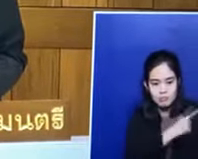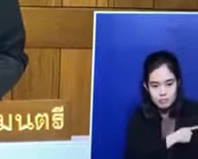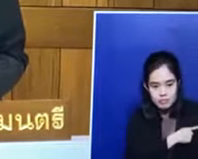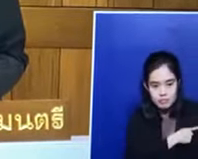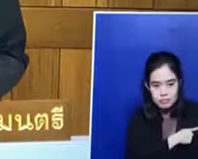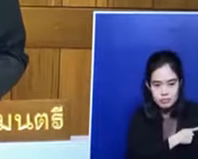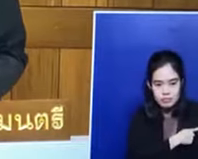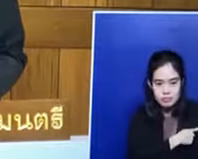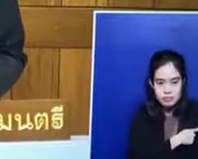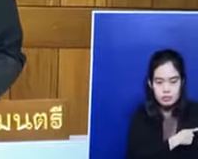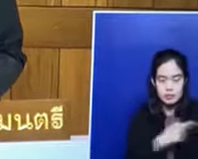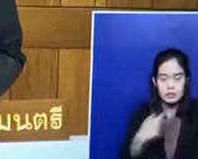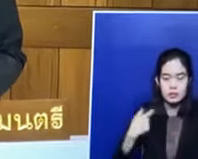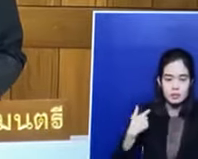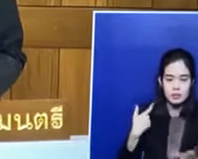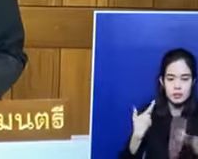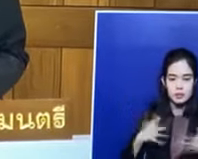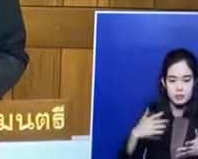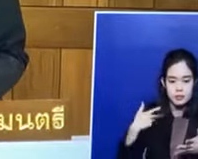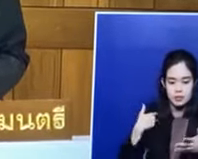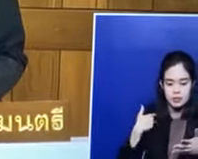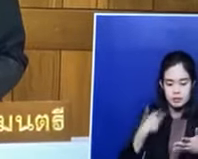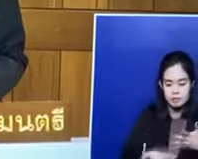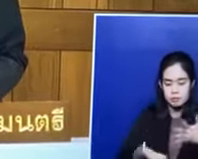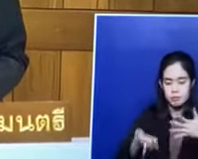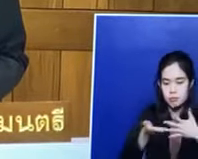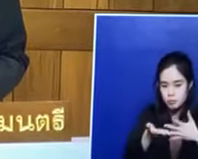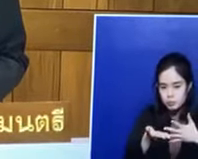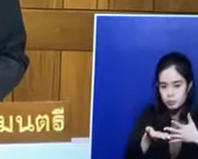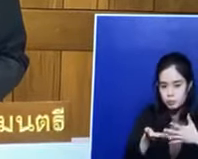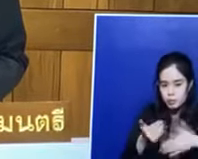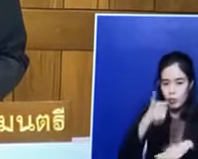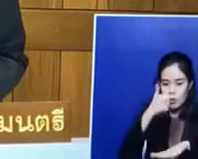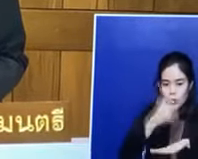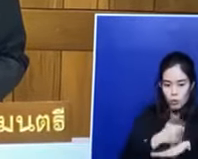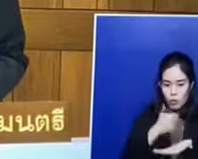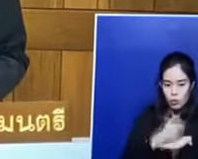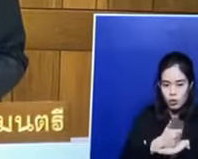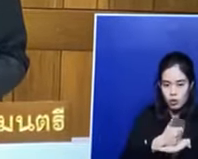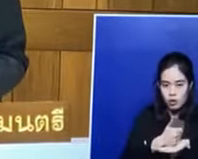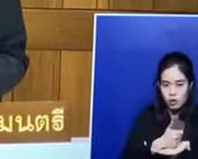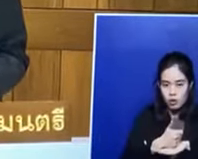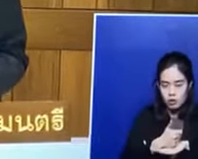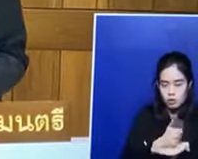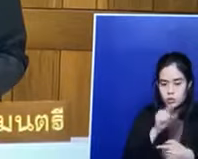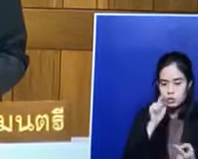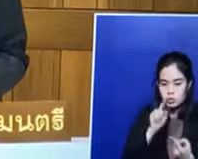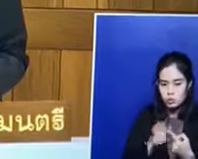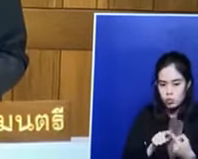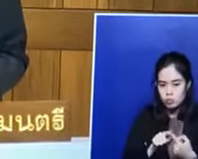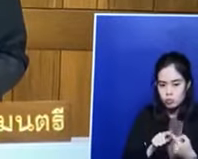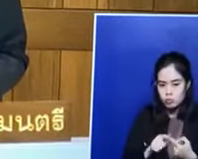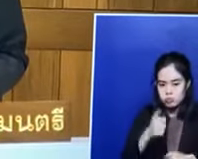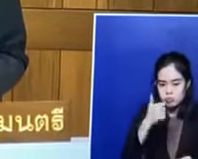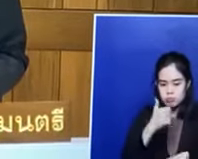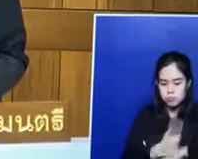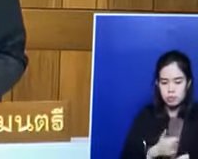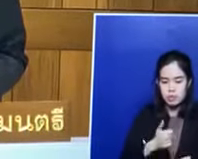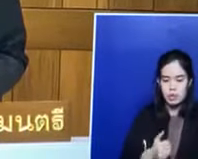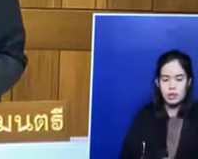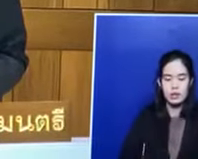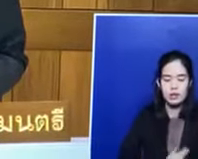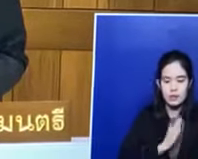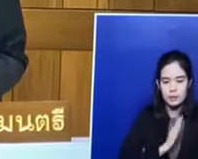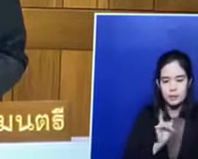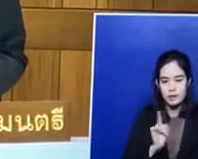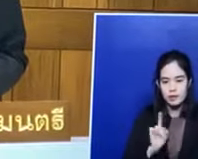แรกคือมีการประกาศอาวุโสจากนั้นส่งหน่วยส่งบัญชีผู้เหมาะสมต่อไปพบตำรวจเชิญ